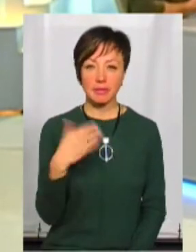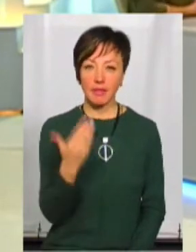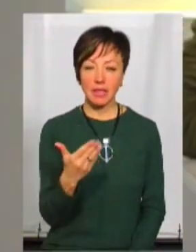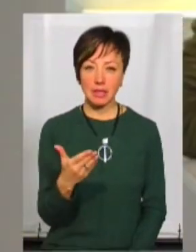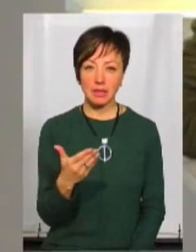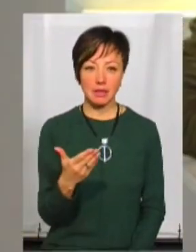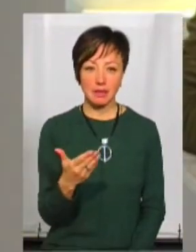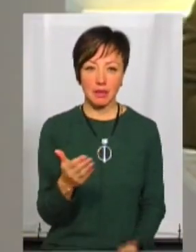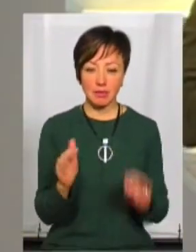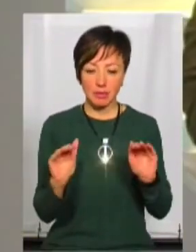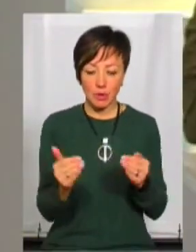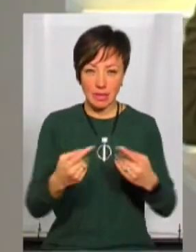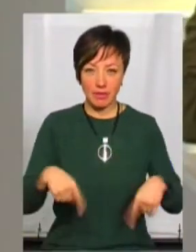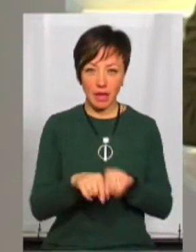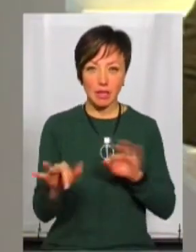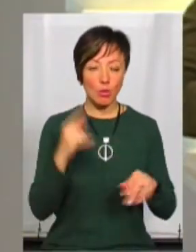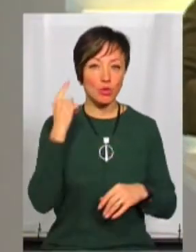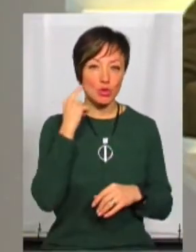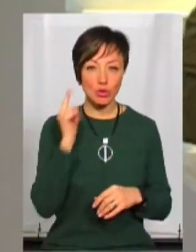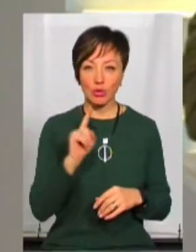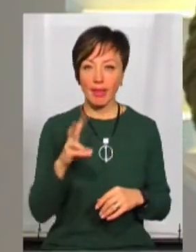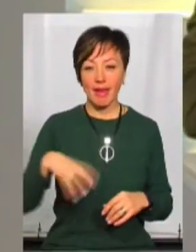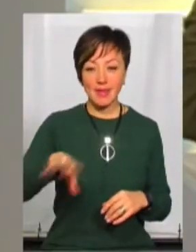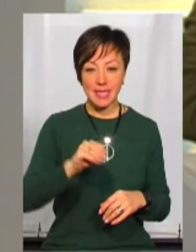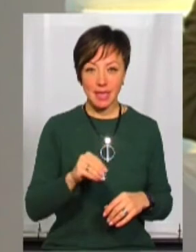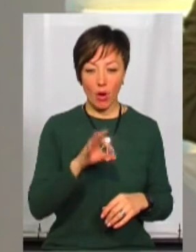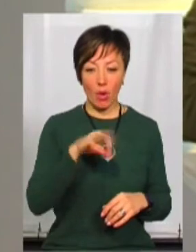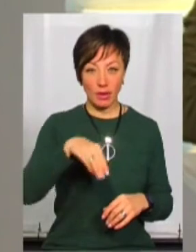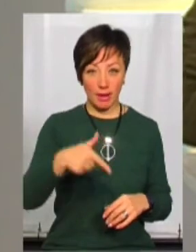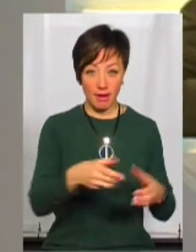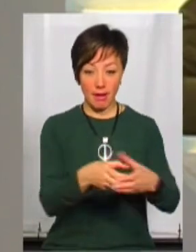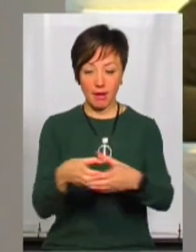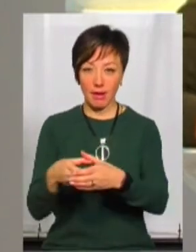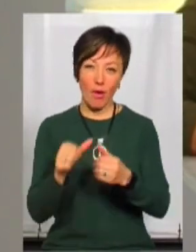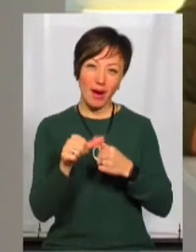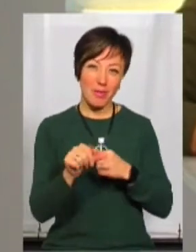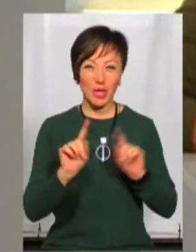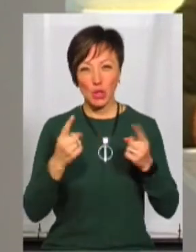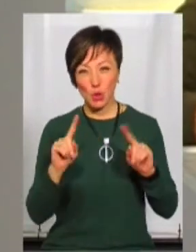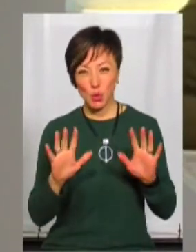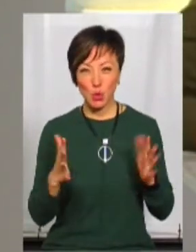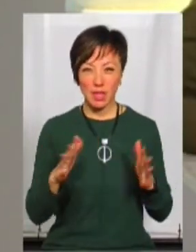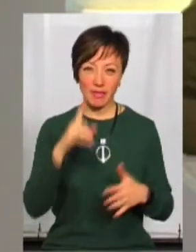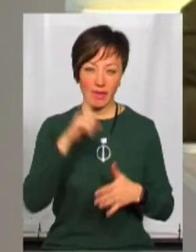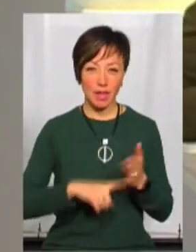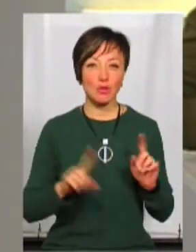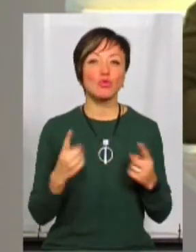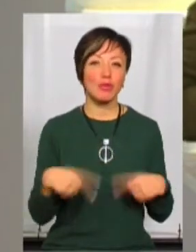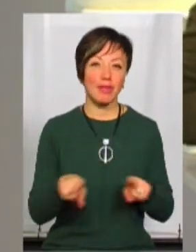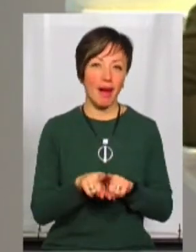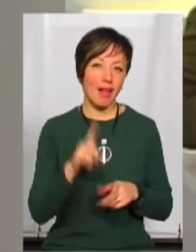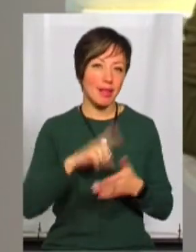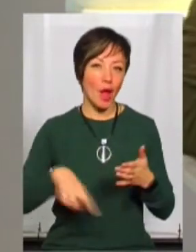тісна сфера діяльності. От почули, що не всі територіальні громади окремі не дуже вірять. От як думаєте, чому